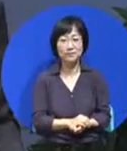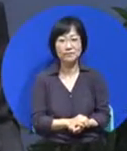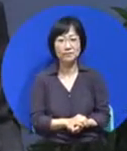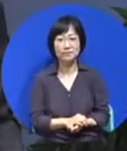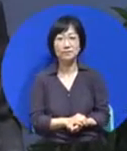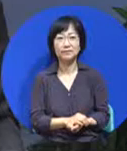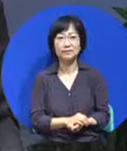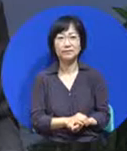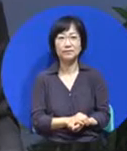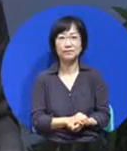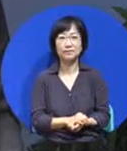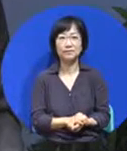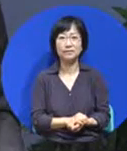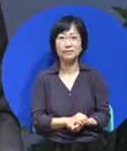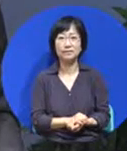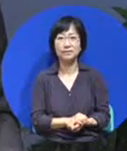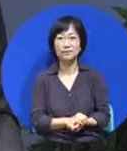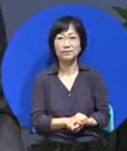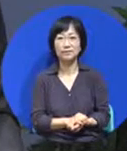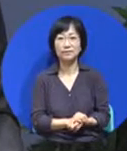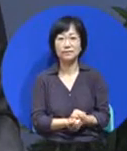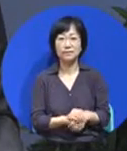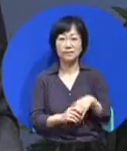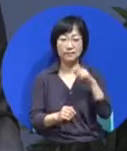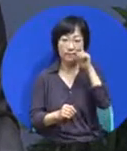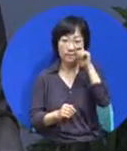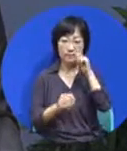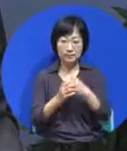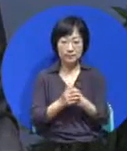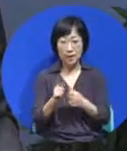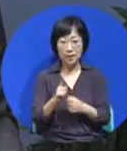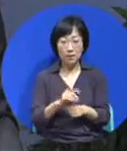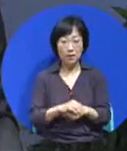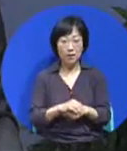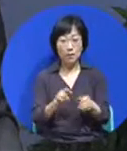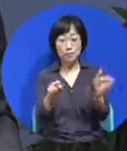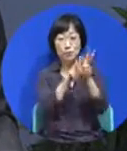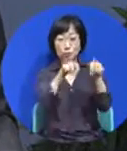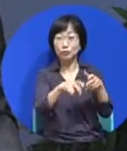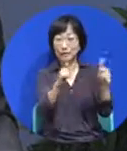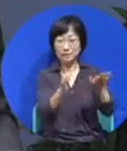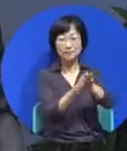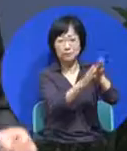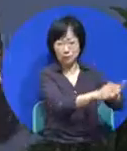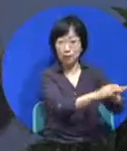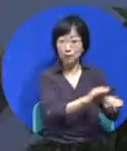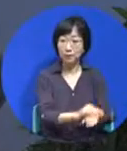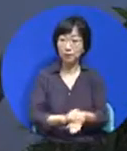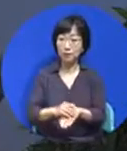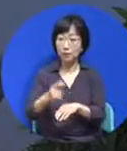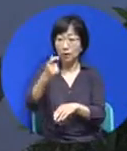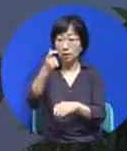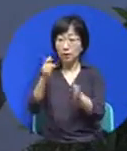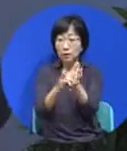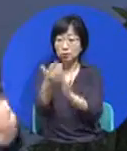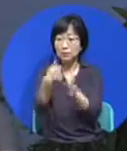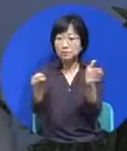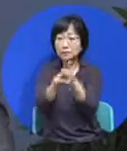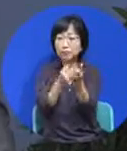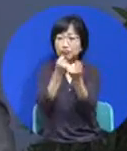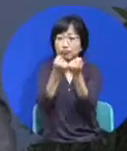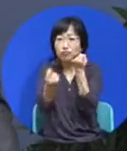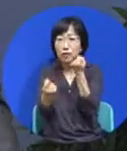망하니까 그렇고 신자들도요 사람 죽이는 얘기를 예사로 합니다. And you know, of course, the people in the world are like this, but people, believers, they say so